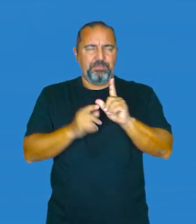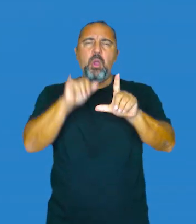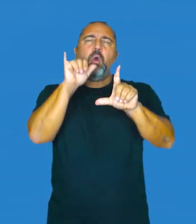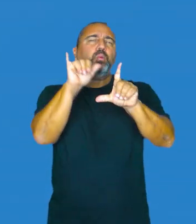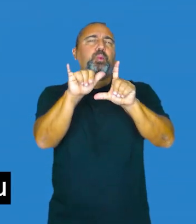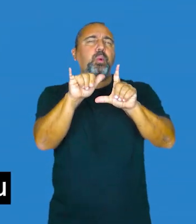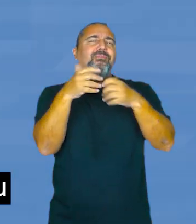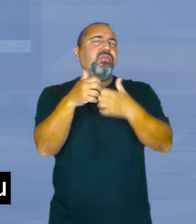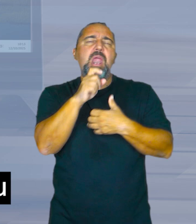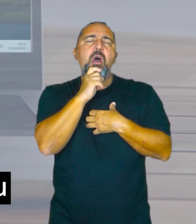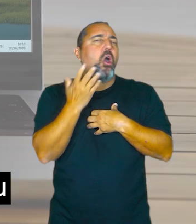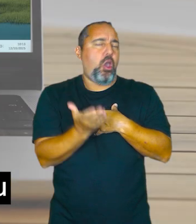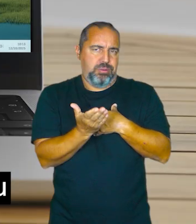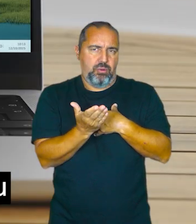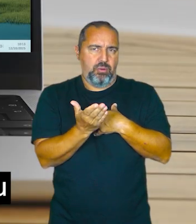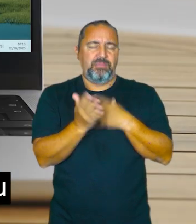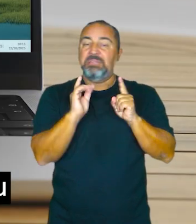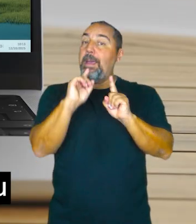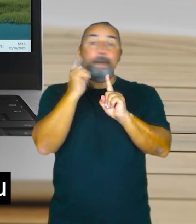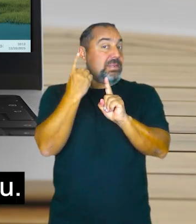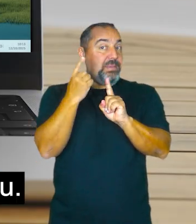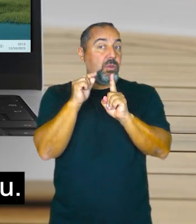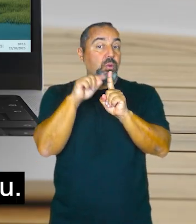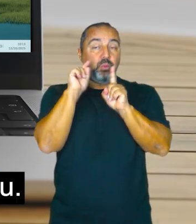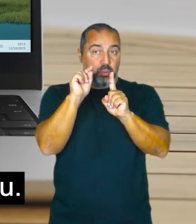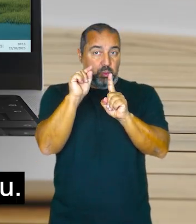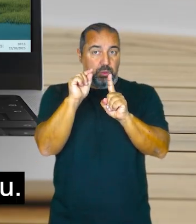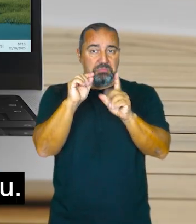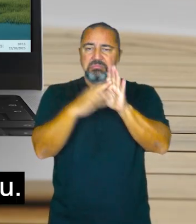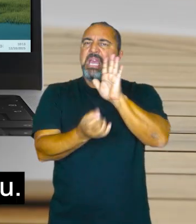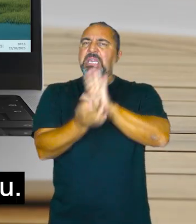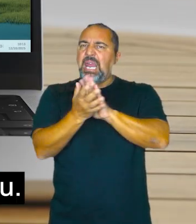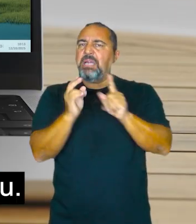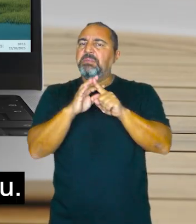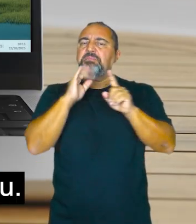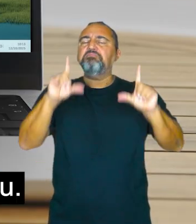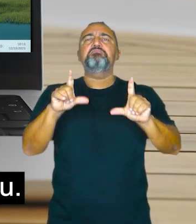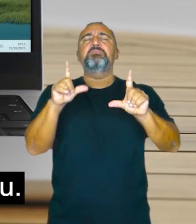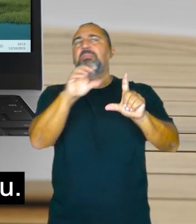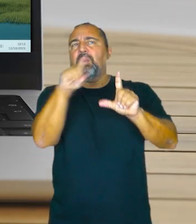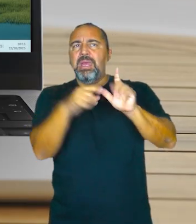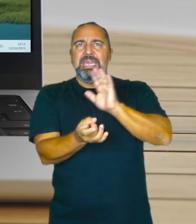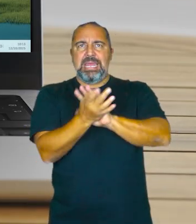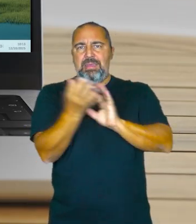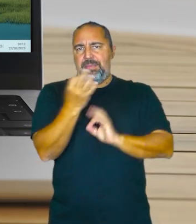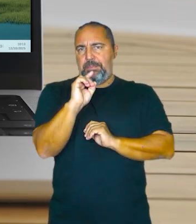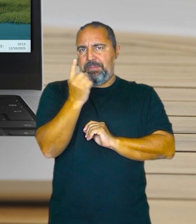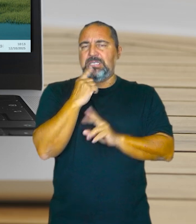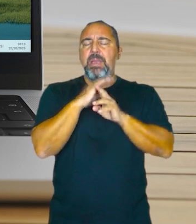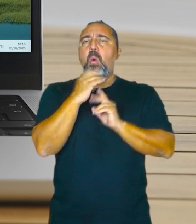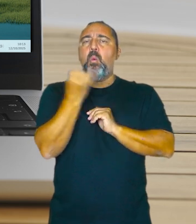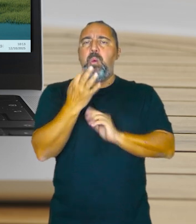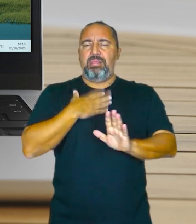du YouTubek? Lehenik eta behin, zure kontuarekin sartu behar duzu, edo ez baduzu, berri bat sortu. Zure